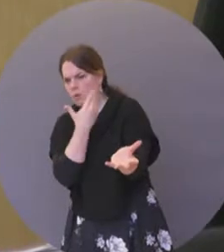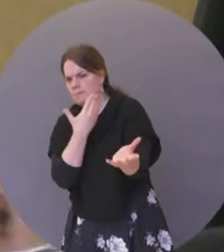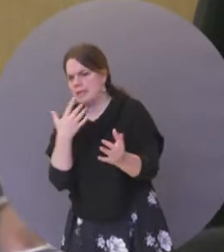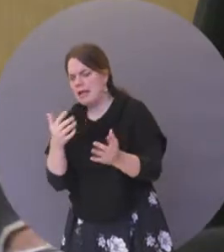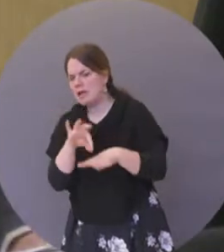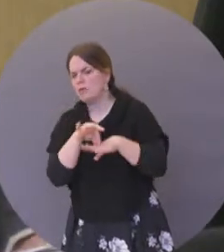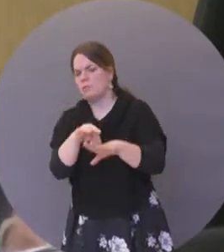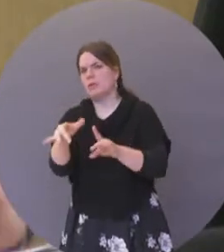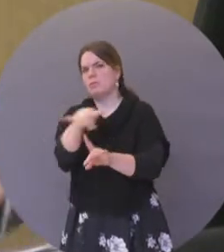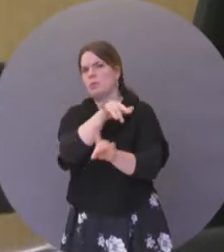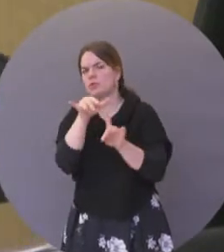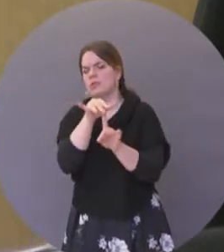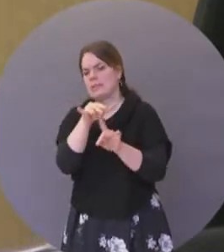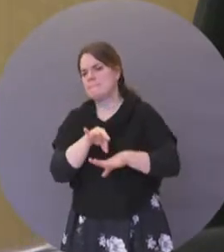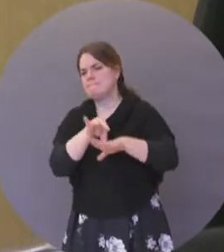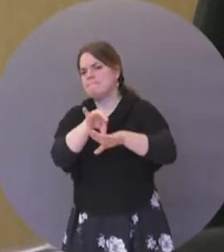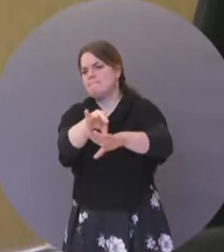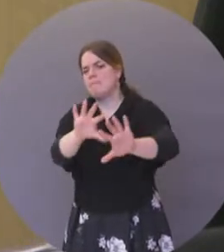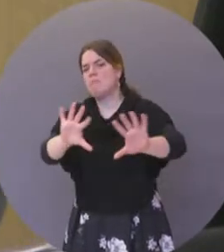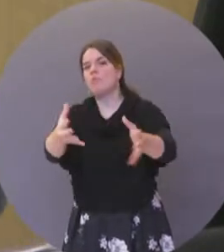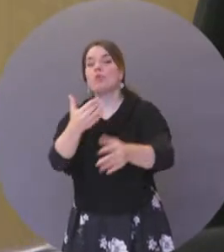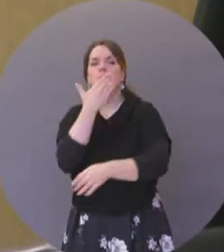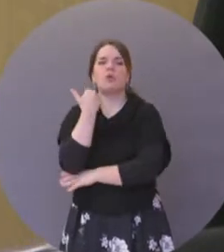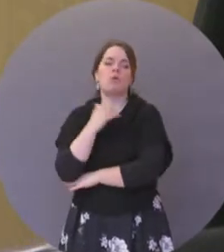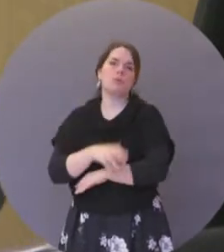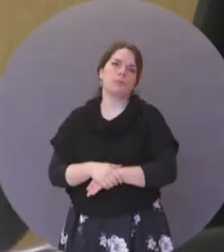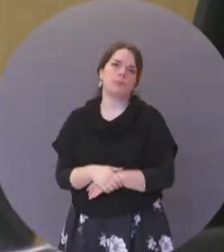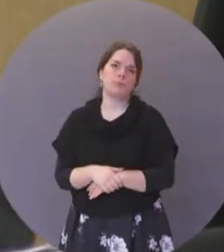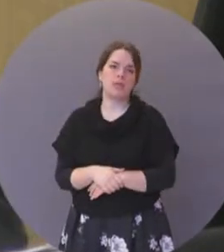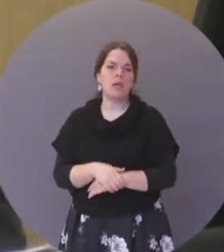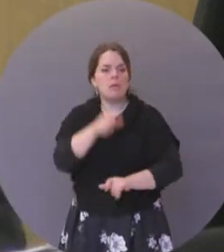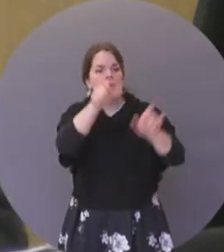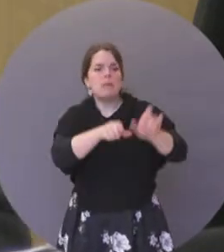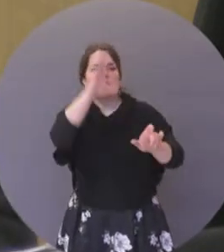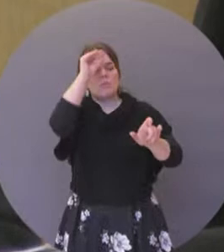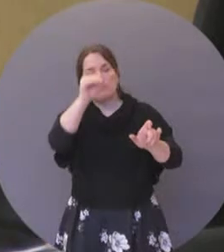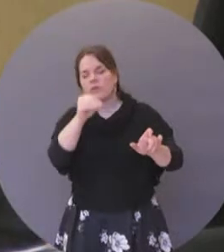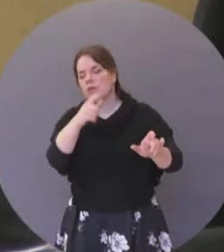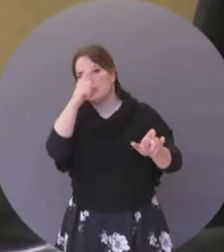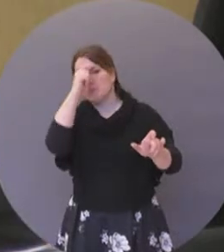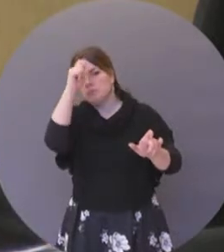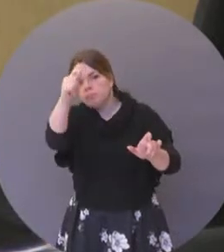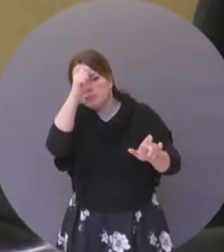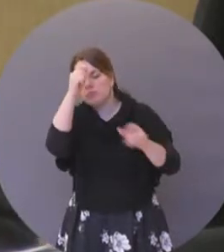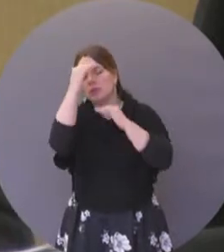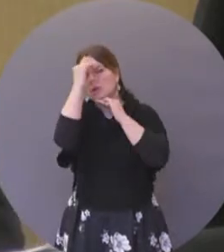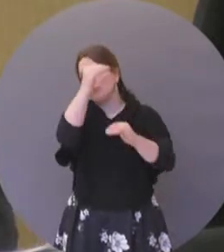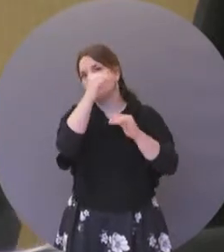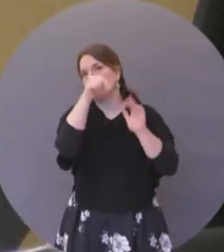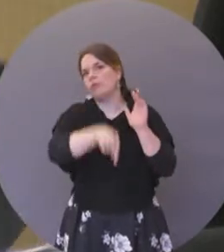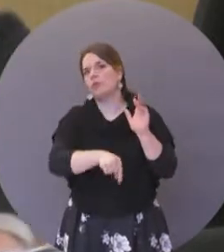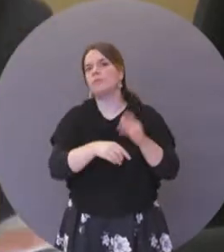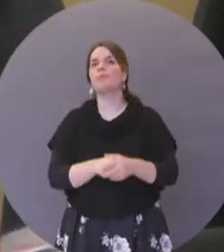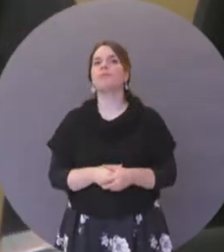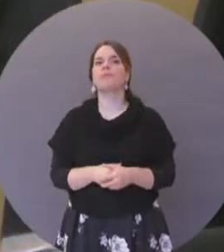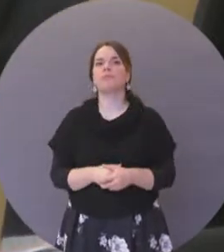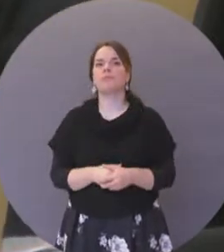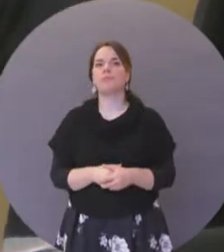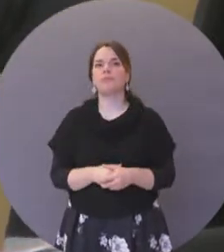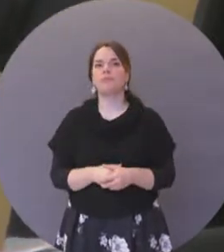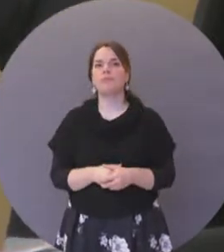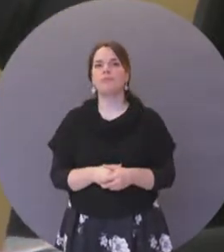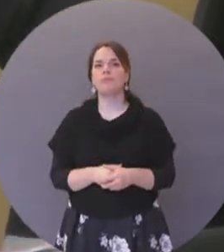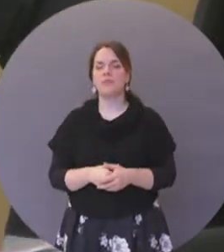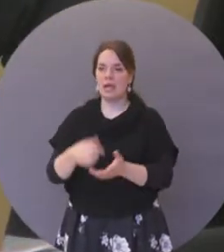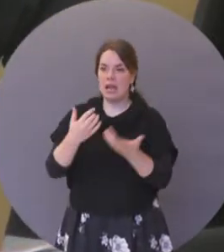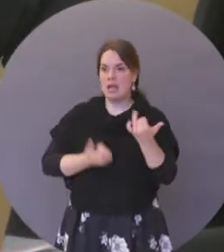faut aussi faire confiance aux professionnels moi je félicite quand même ce qui se passe au niveau des